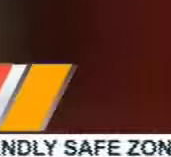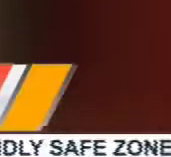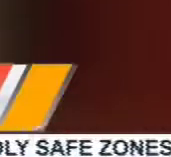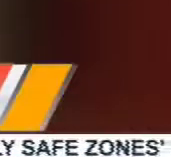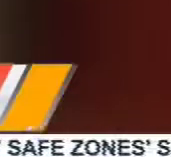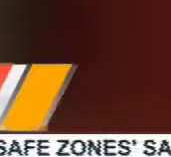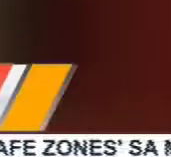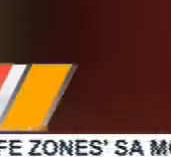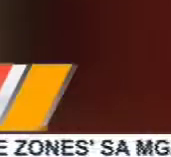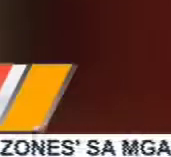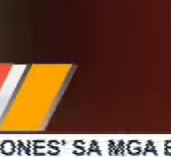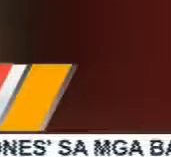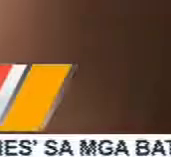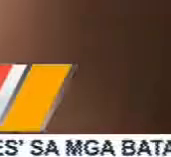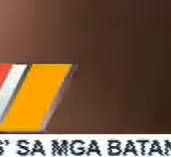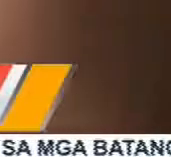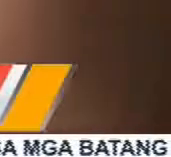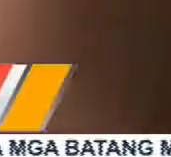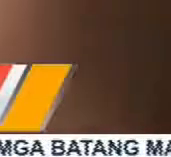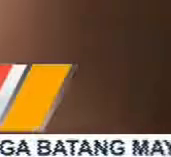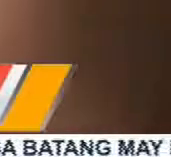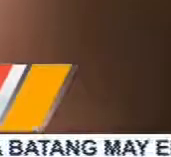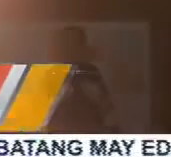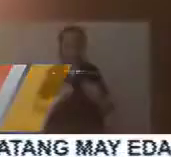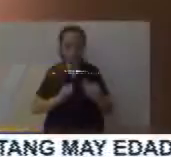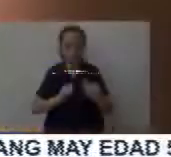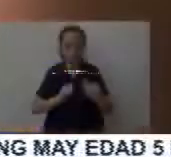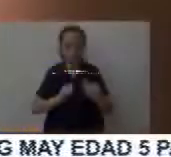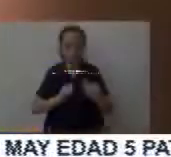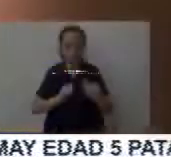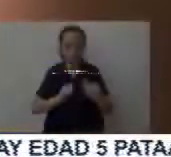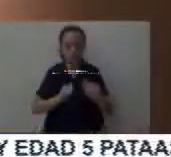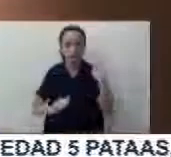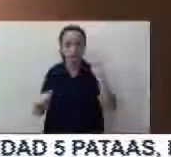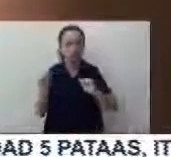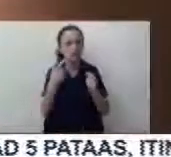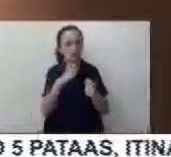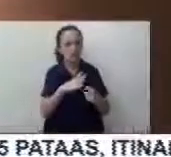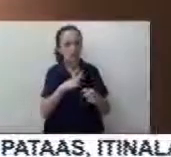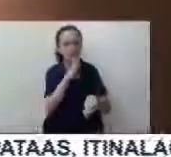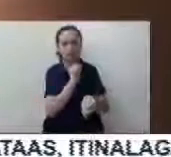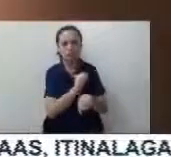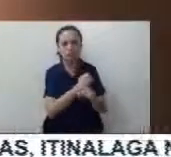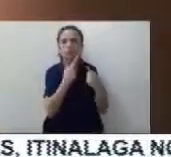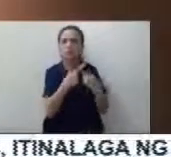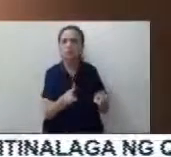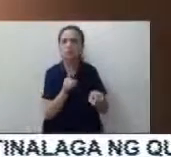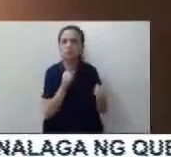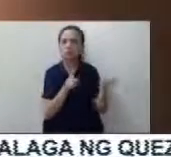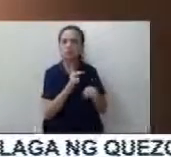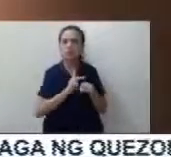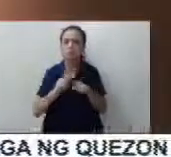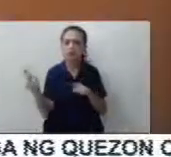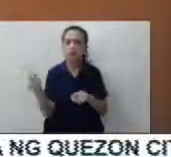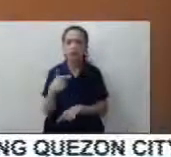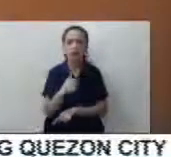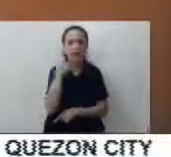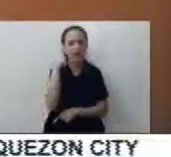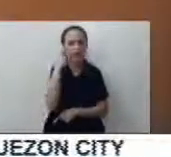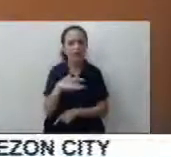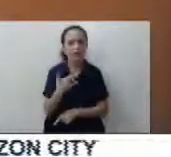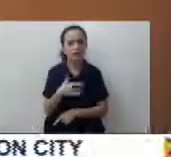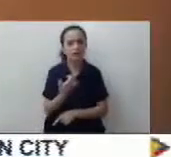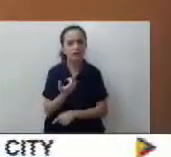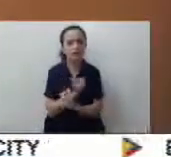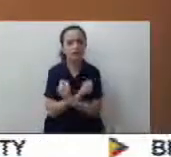sa kanya ng isang Kylie Aljur fan, "Did you break our Kyljur?" Sagot ni Cindy, "No, not me." Sabi